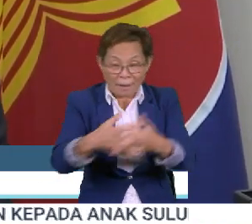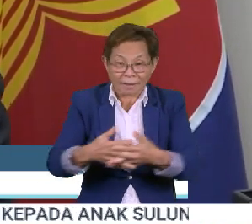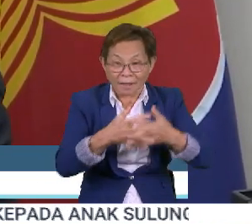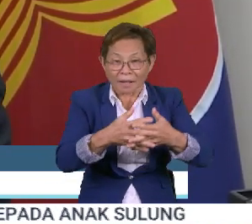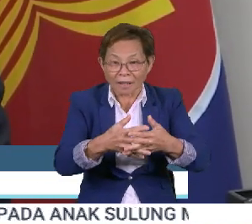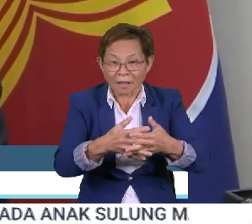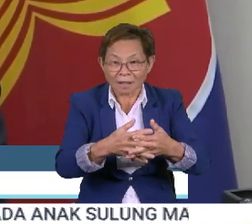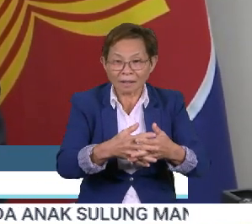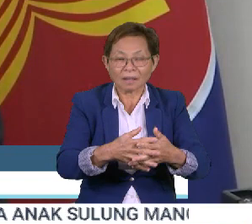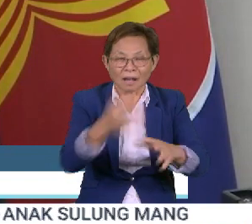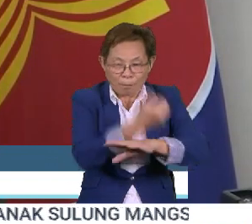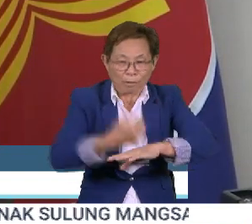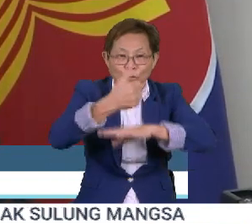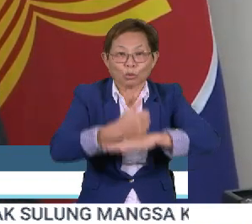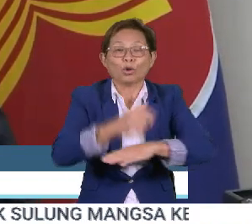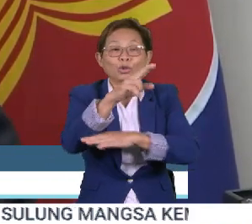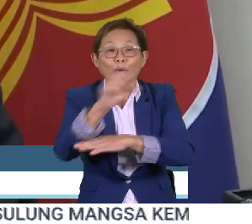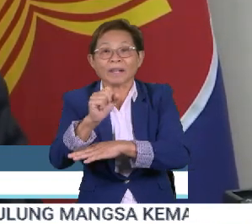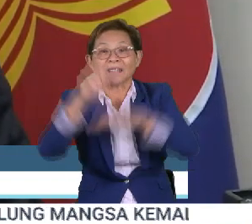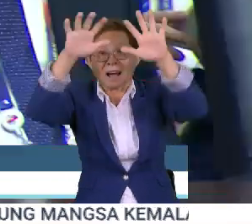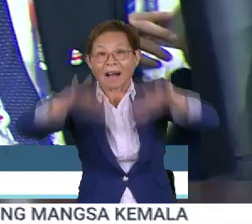us ASEAN center